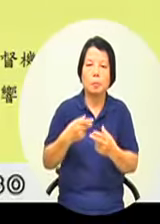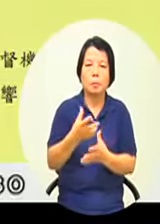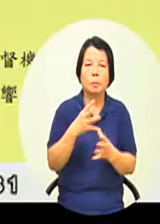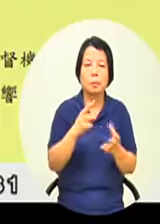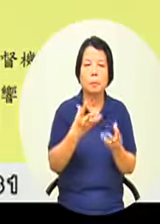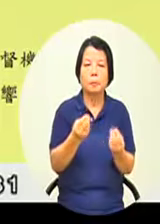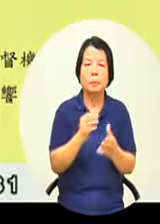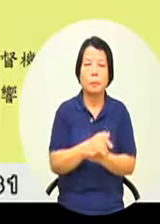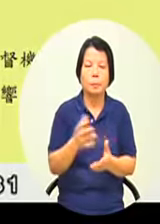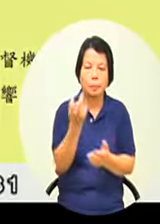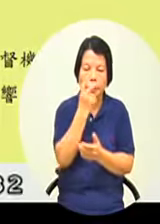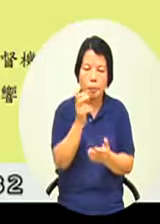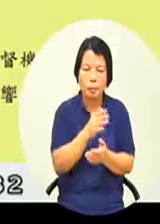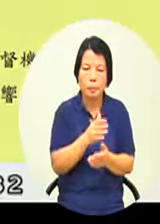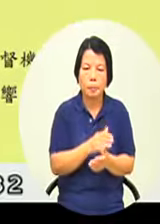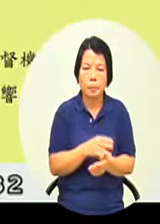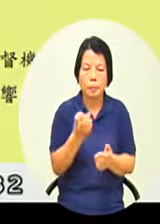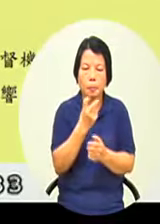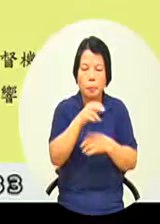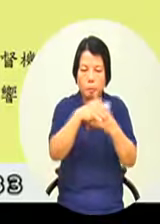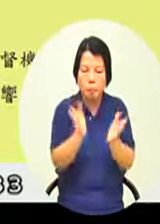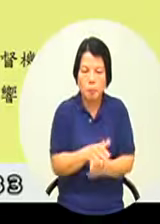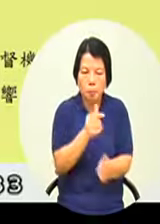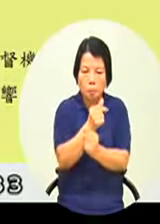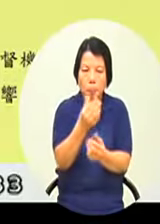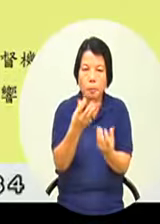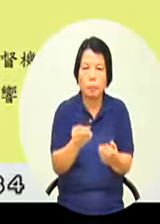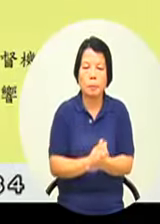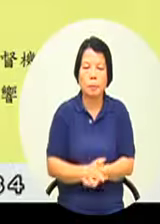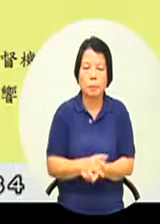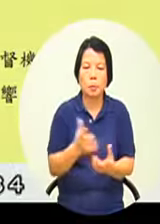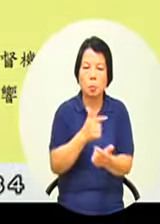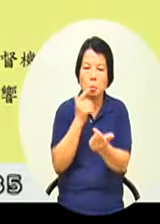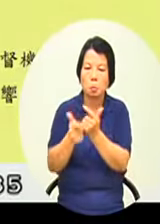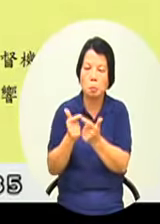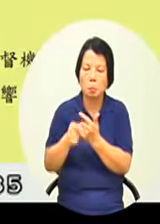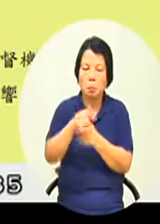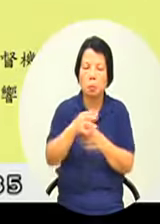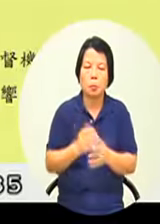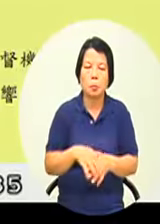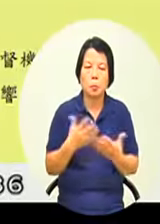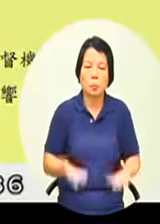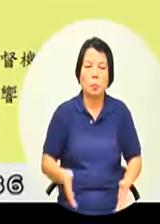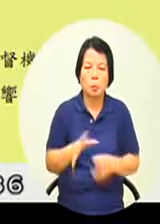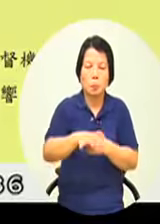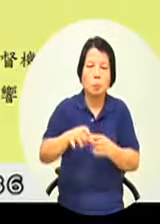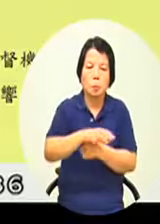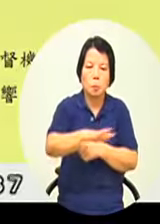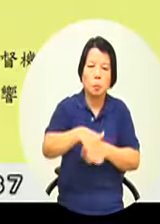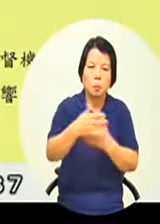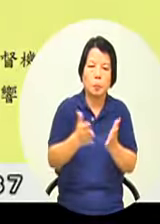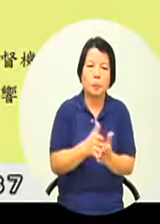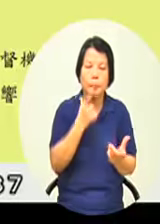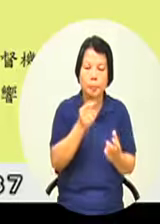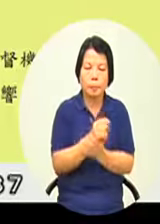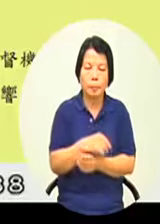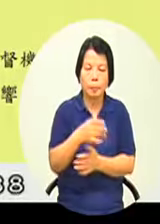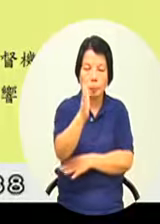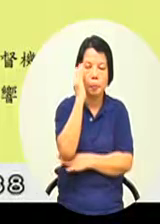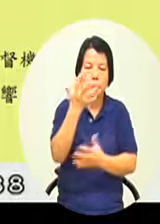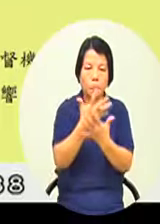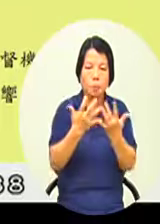查监督机制也是都不完整。那未符合规定的休闲农场，还是列入在我们的官方网